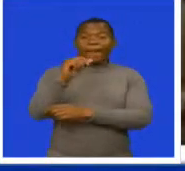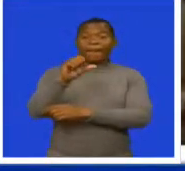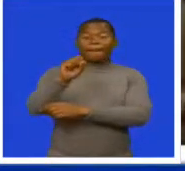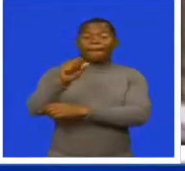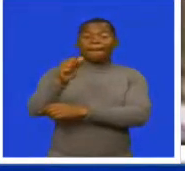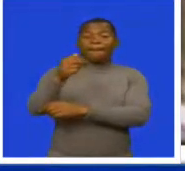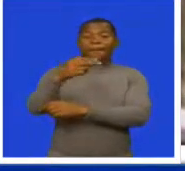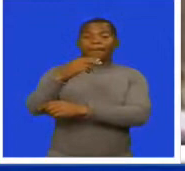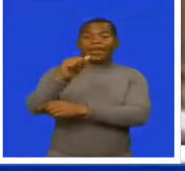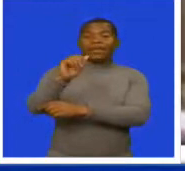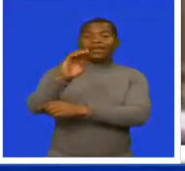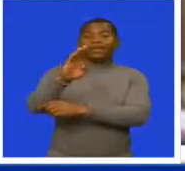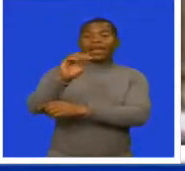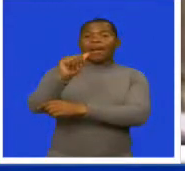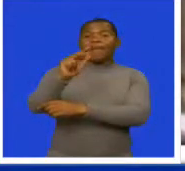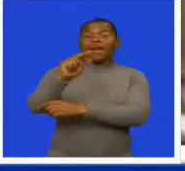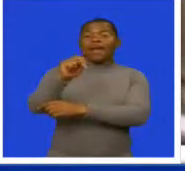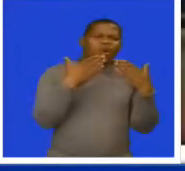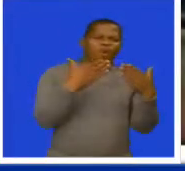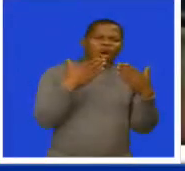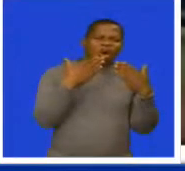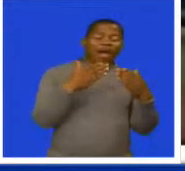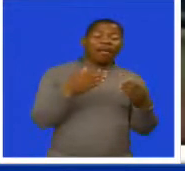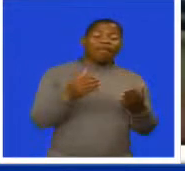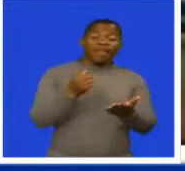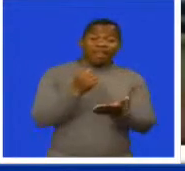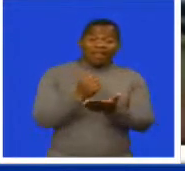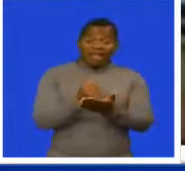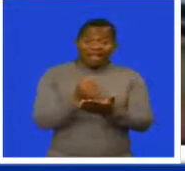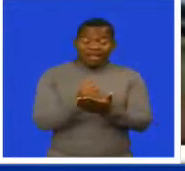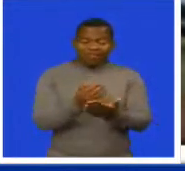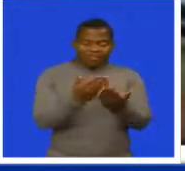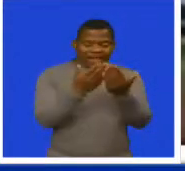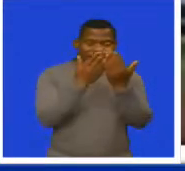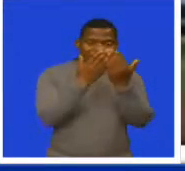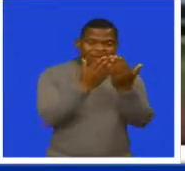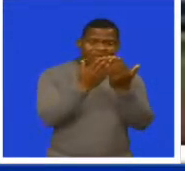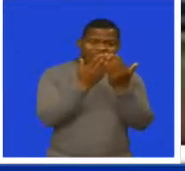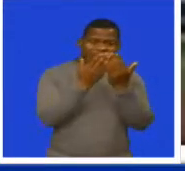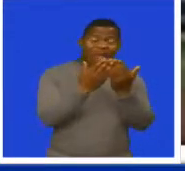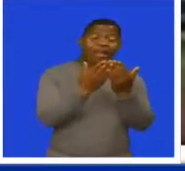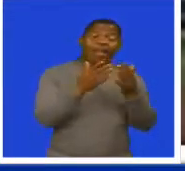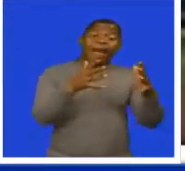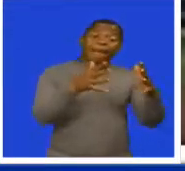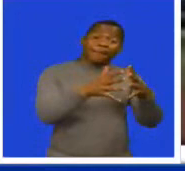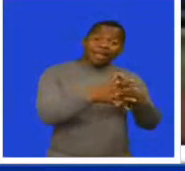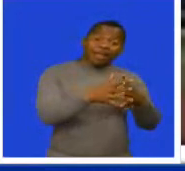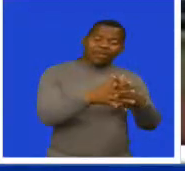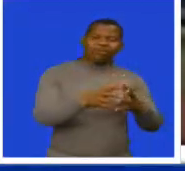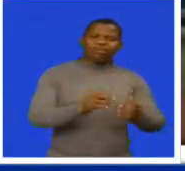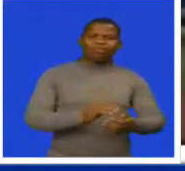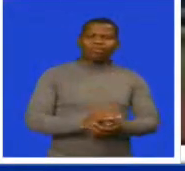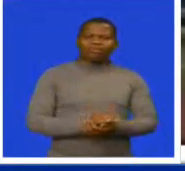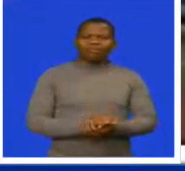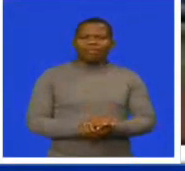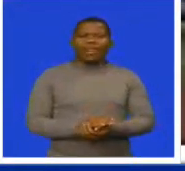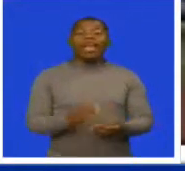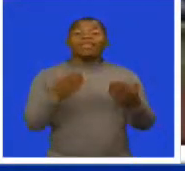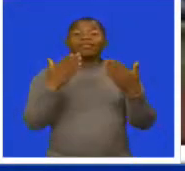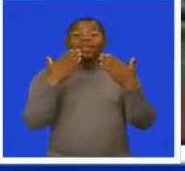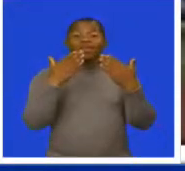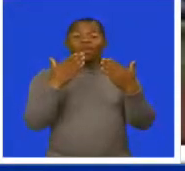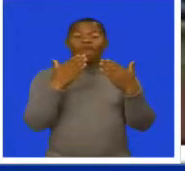ubongela ihhovisi letemfundo lesifundza saseshiselwe. Siyabonga kakhulu ukuthi sithole le thuba lokubidwa ngareo